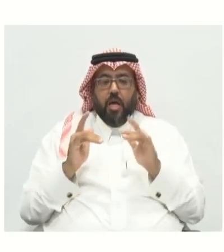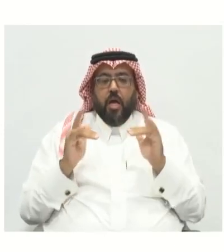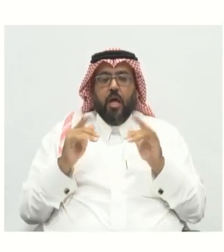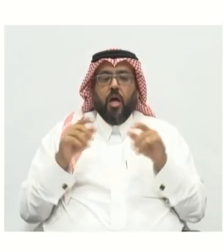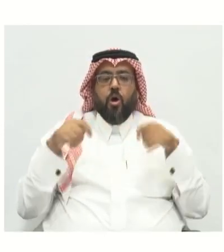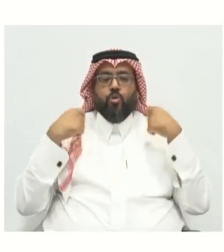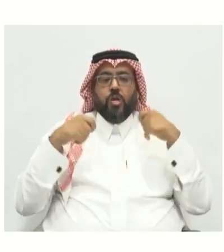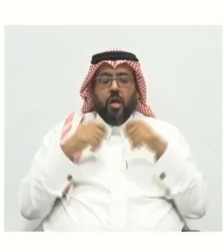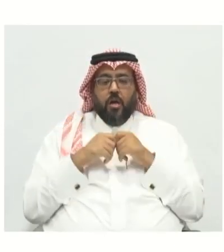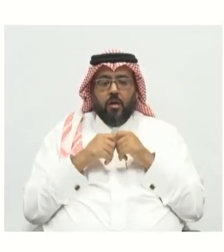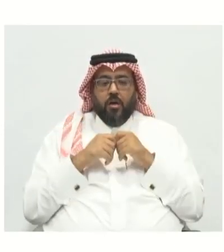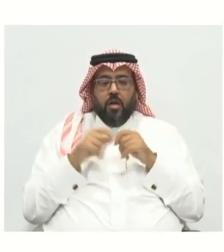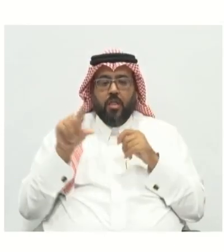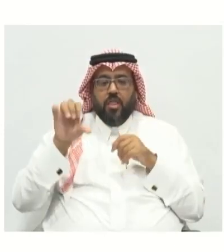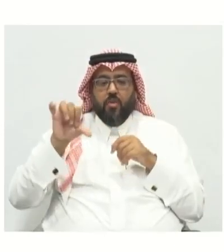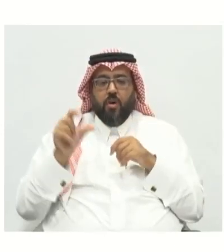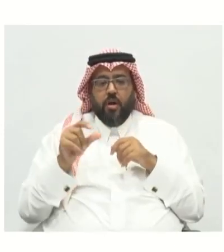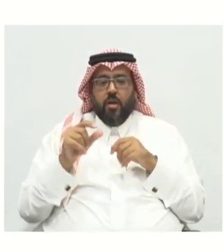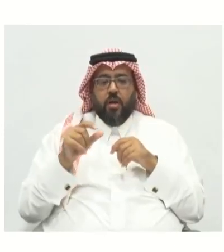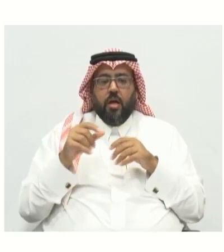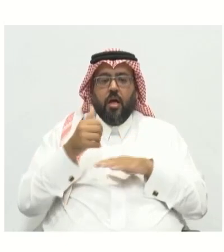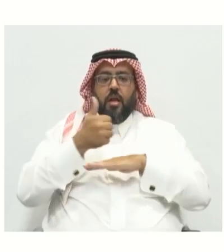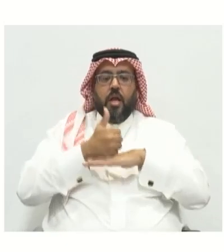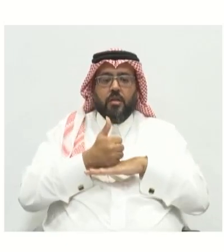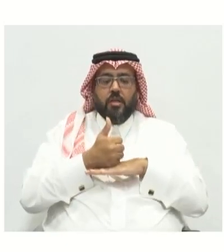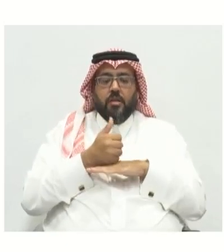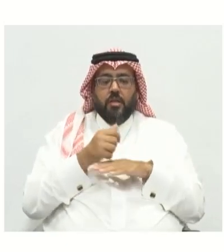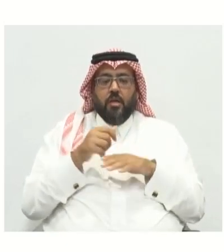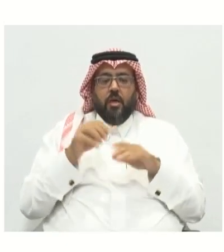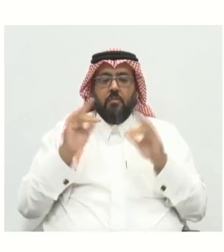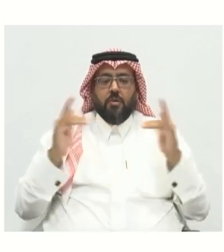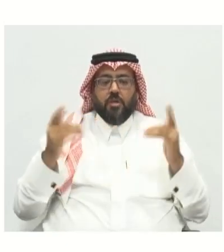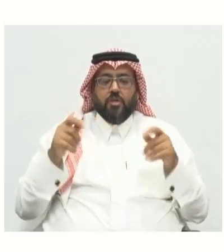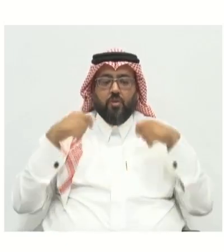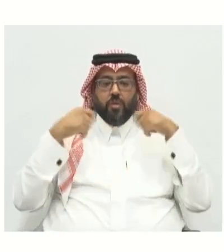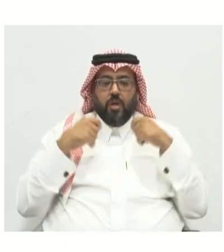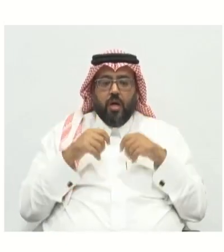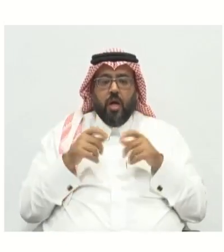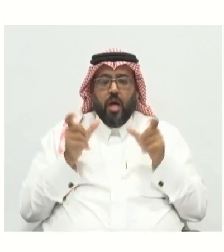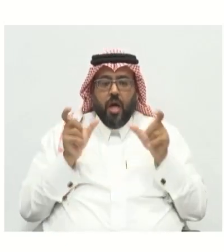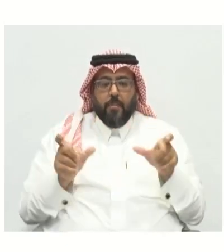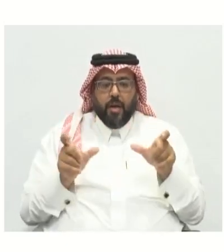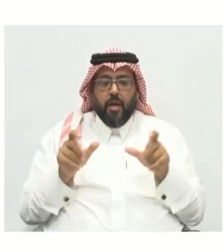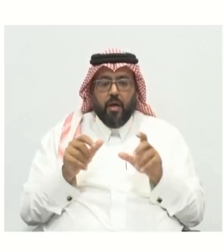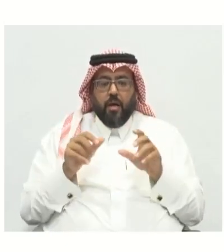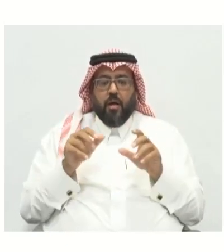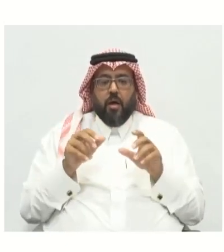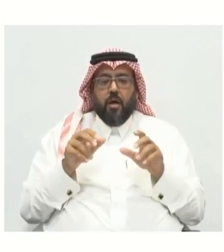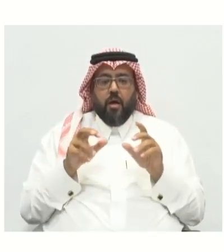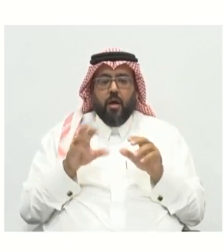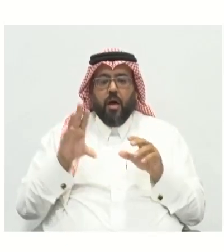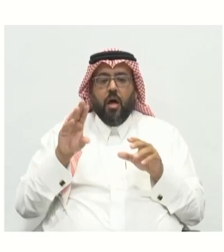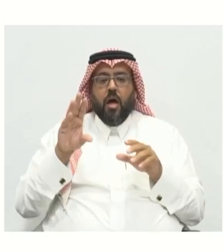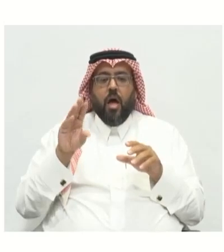كالاتي اولا ديوان رئاسه مجلس الوزراء وايضا الامانه العامه لمجلس الوزراء وكذلك هيئه الخبراء بمجلس